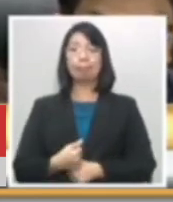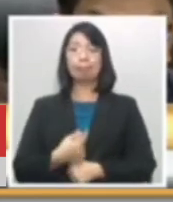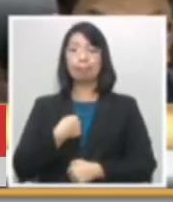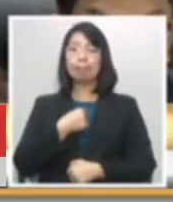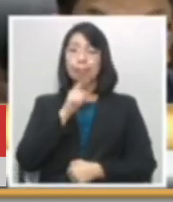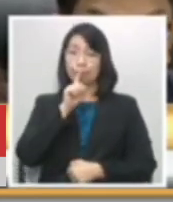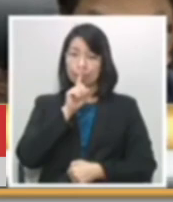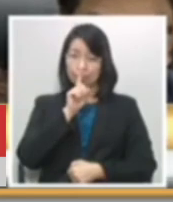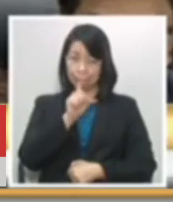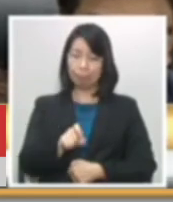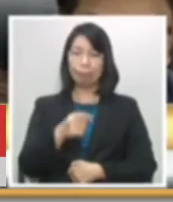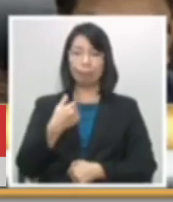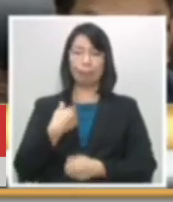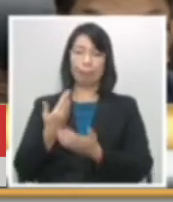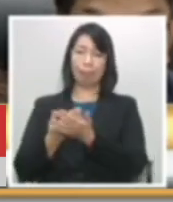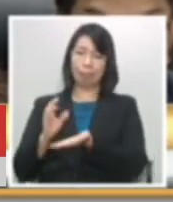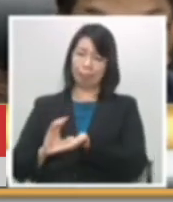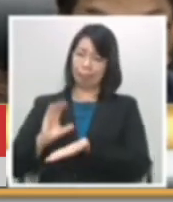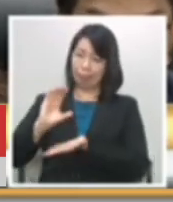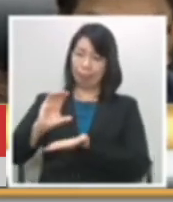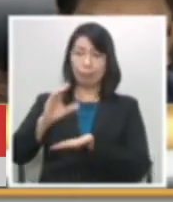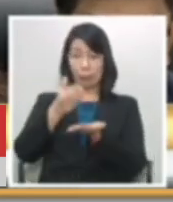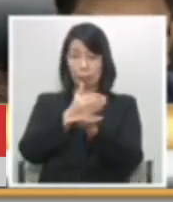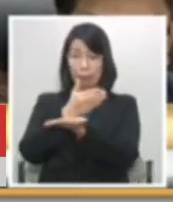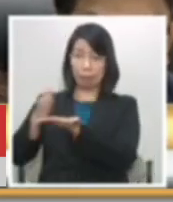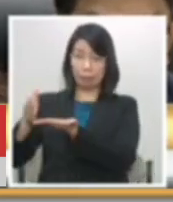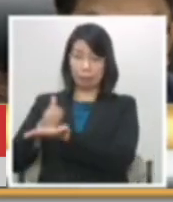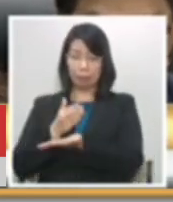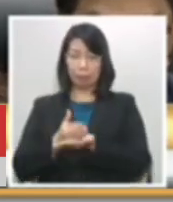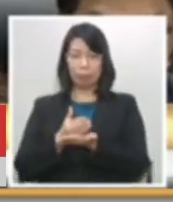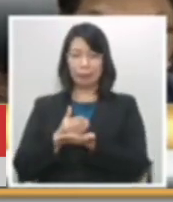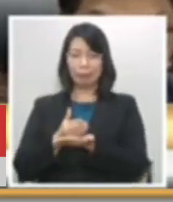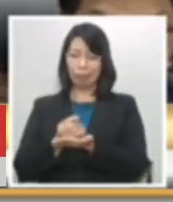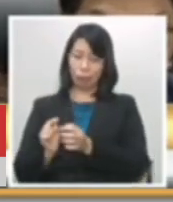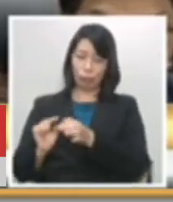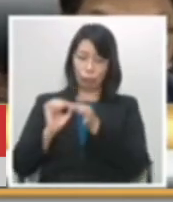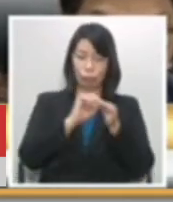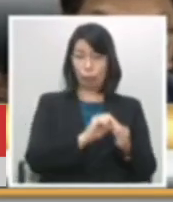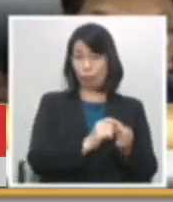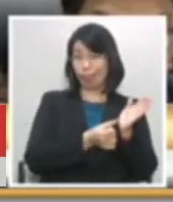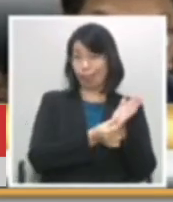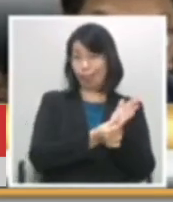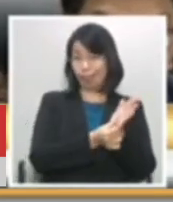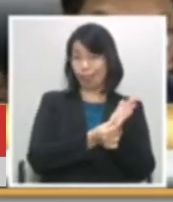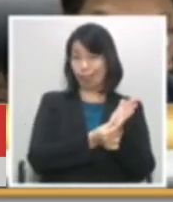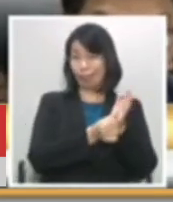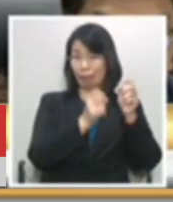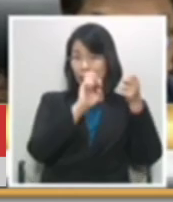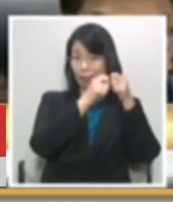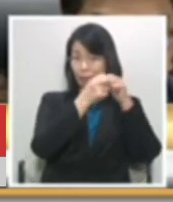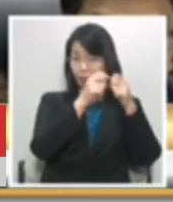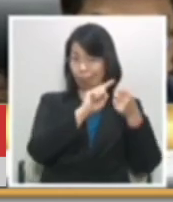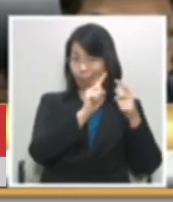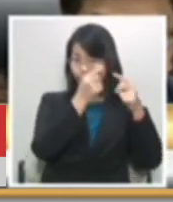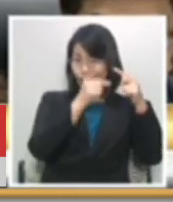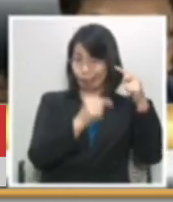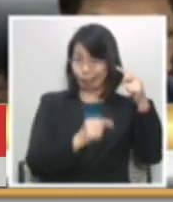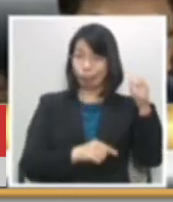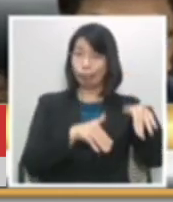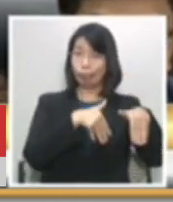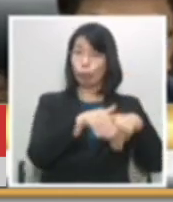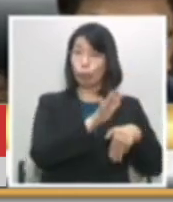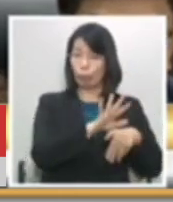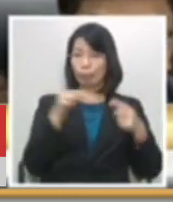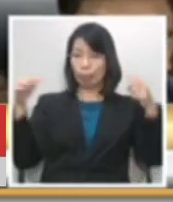การจัดงบประมาณยังไม่สอดคล้องกับการแก้ไขปัญหาของพี่น้องประชาชนผ